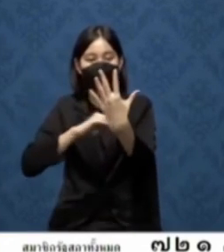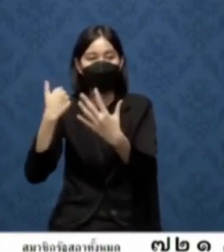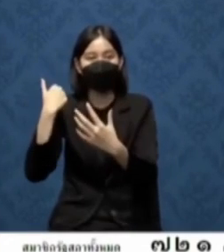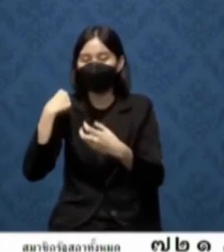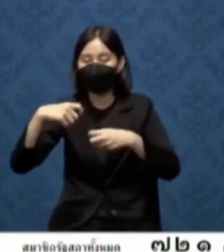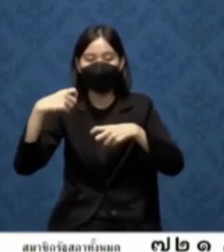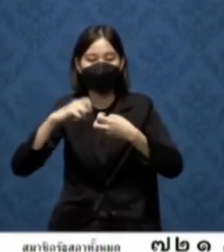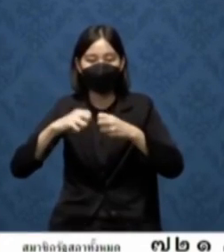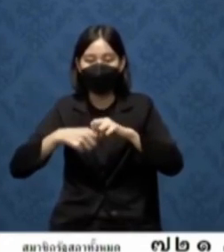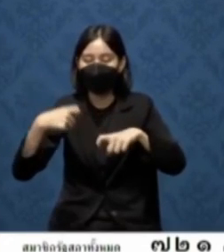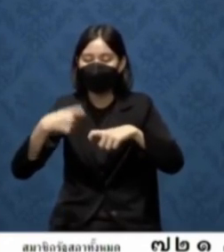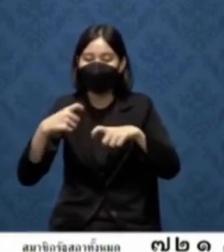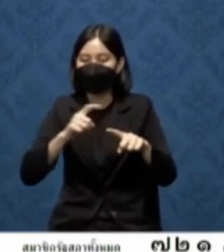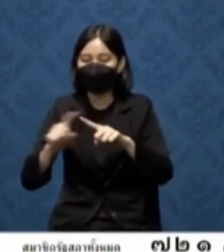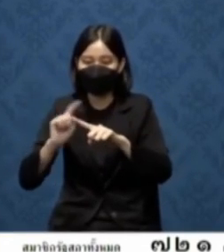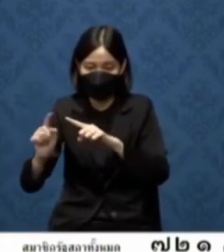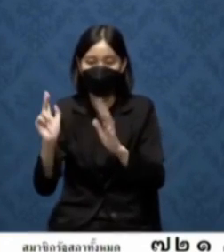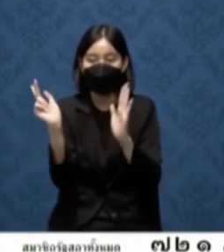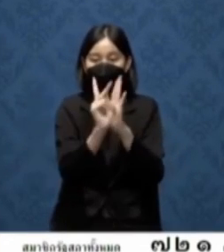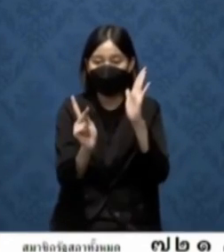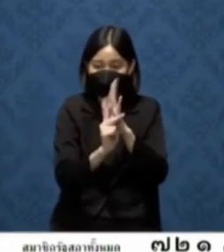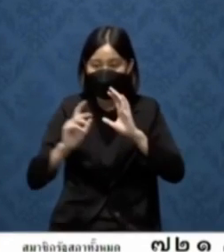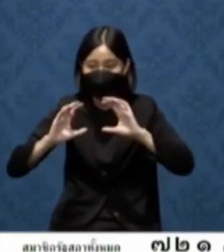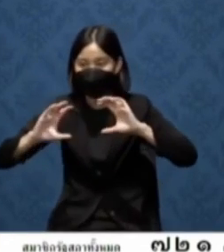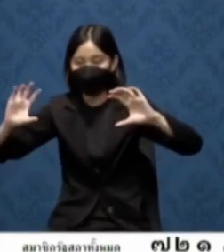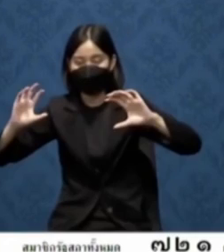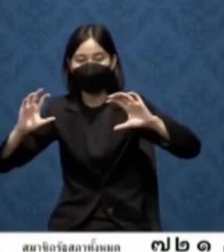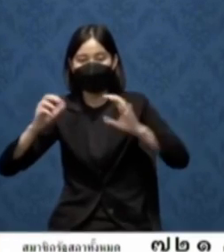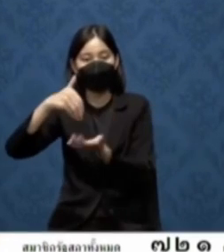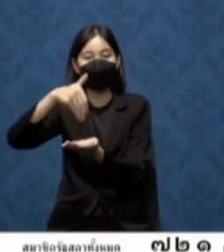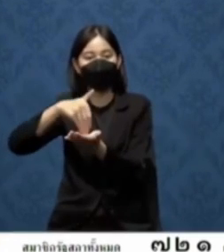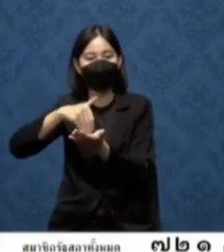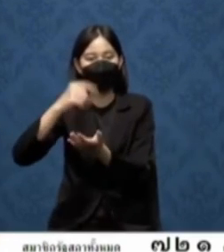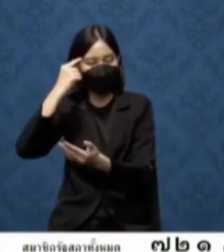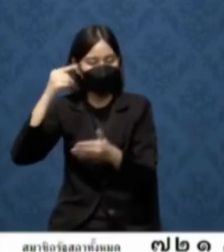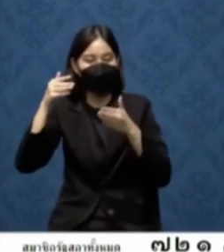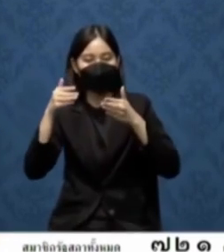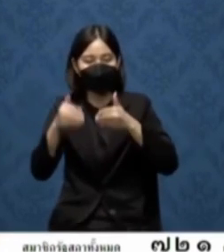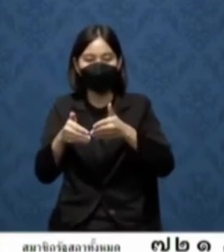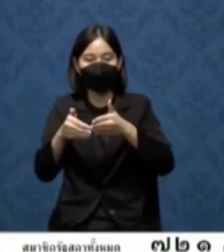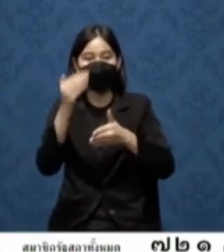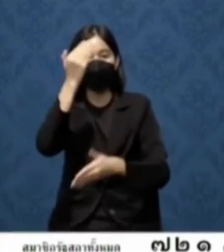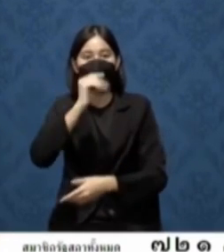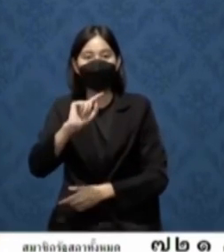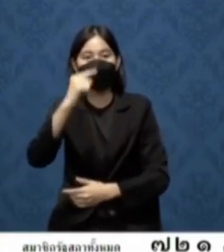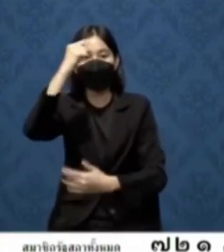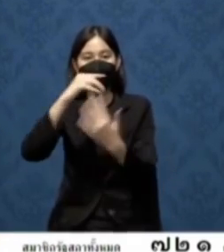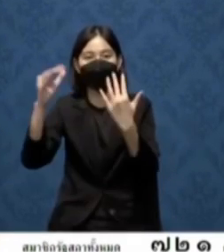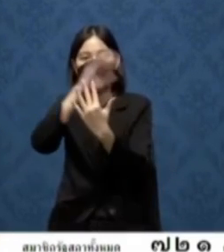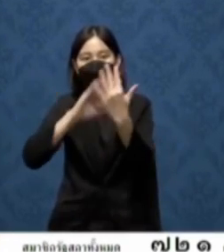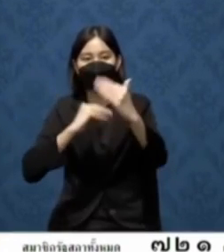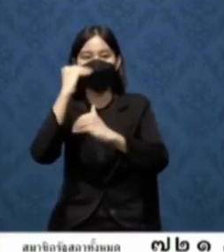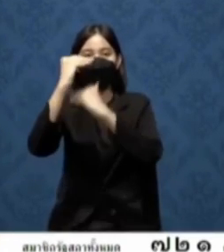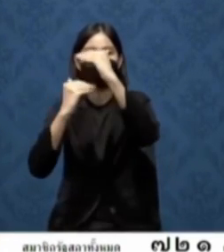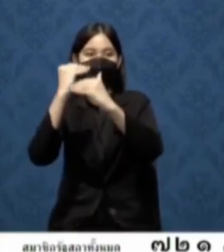กเยอะครับที่ทั้งฝ่ายบริหารและฝ่ายนิติบัญญัติในระดับประเทศที่ส่วนกลางควรจะมุ่งเน้นเพื่อให้ประเทศไทยก้าวไปข้างหน้า